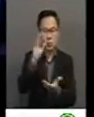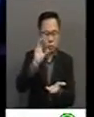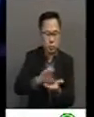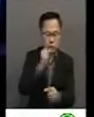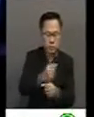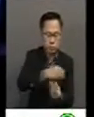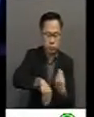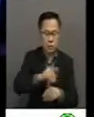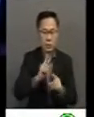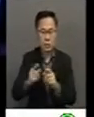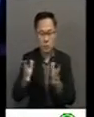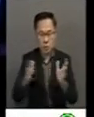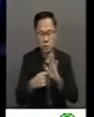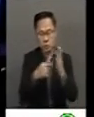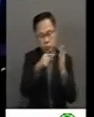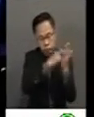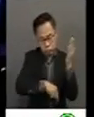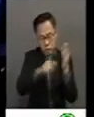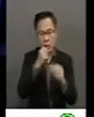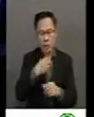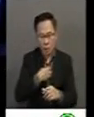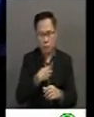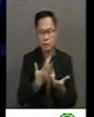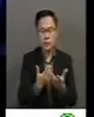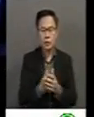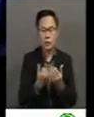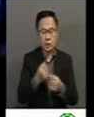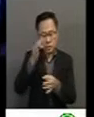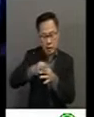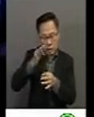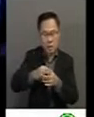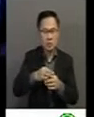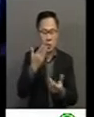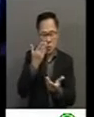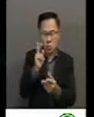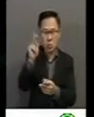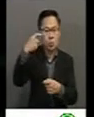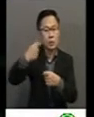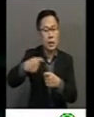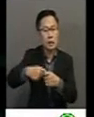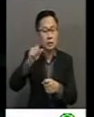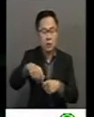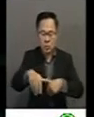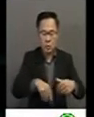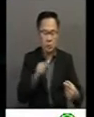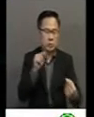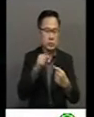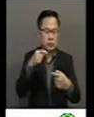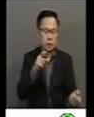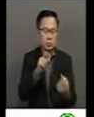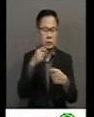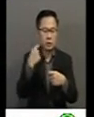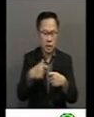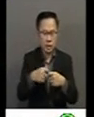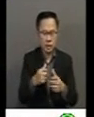พาะประชาชนในต่างจังหวัดนะคะแล้วก็ยังมีสถาบันการเงินที่เข้มงวดกับการปล่อยสินเชื่อด้วยก็ส่งผลทำให้มีเรื่องปัญหาหนี้ที่ไม่ก่อ